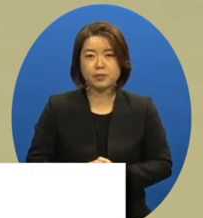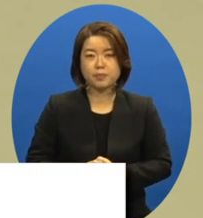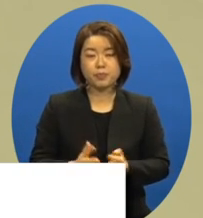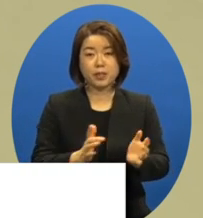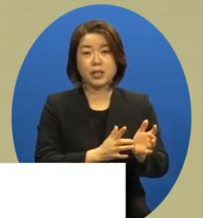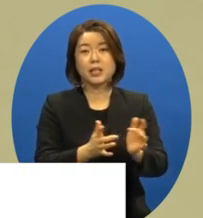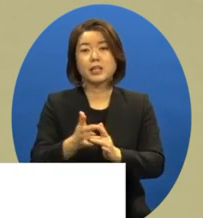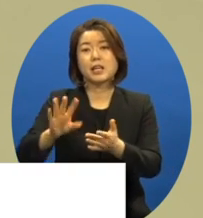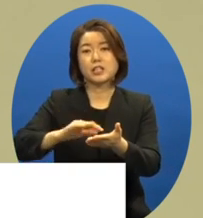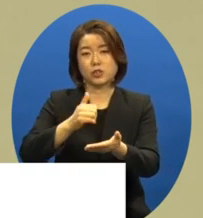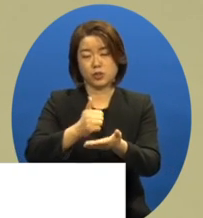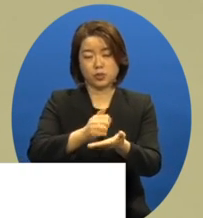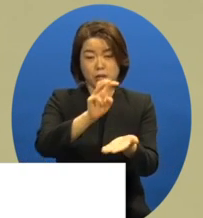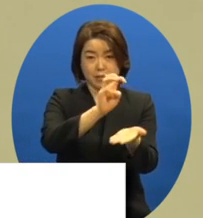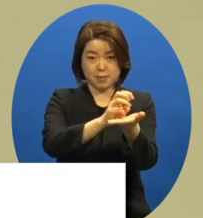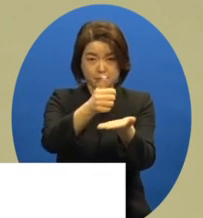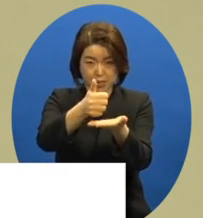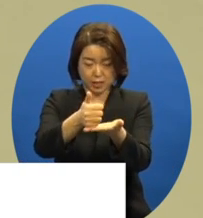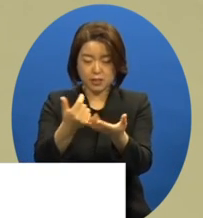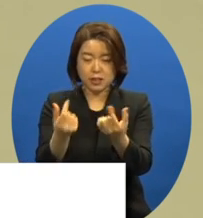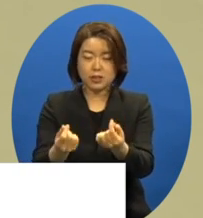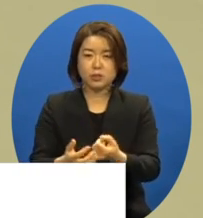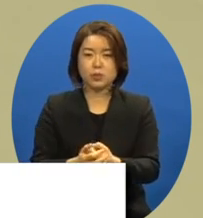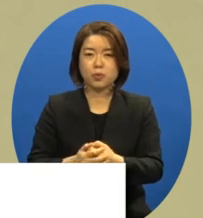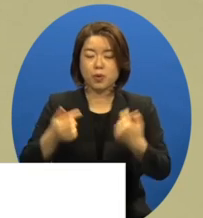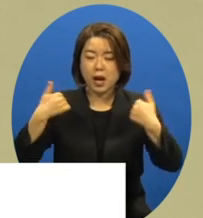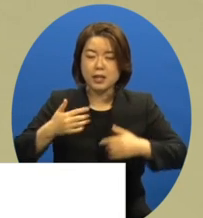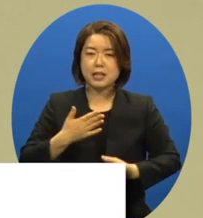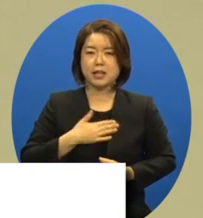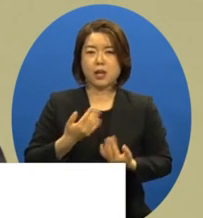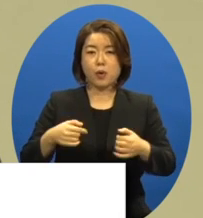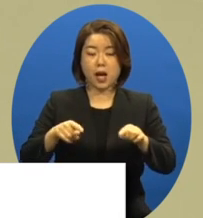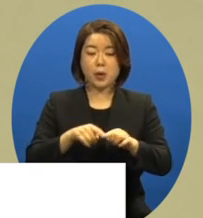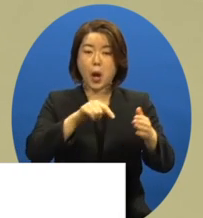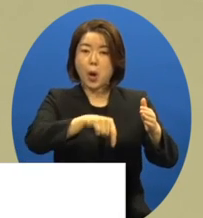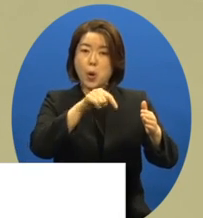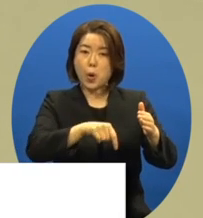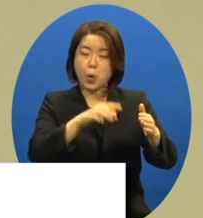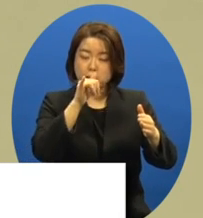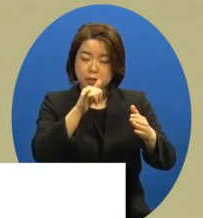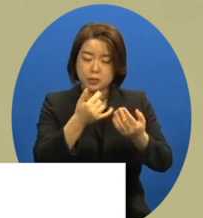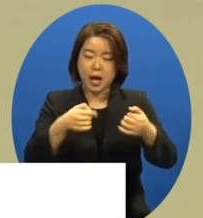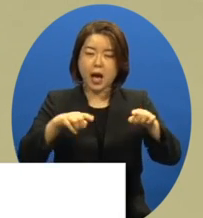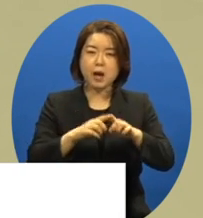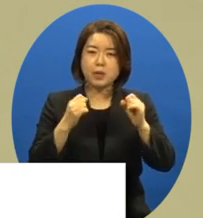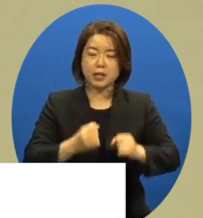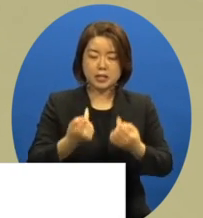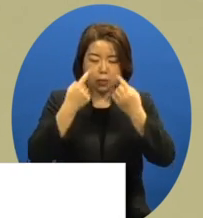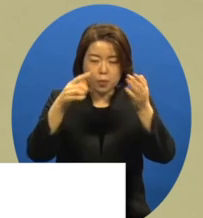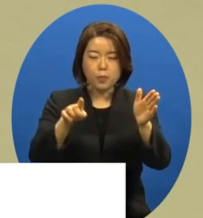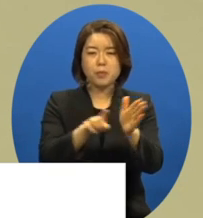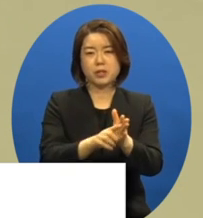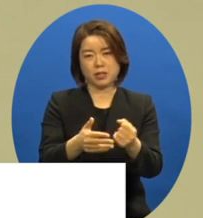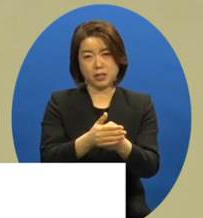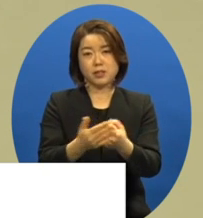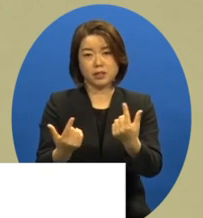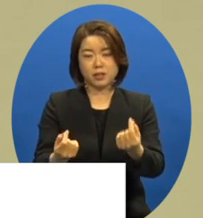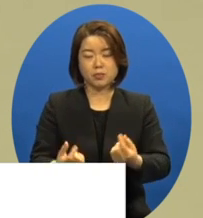예수 그리스도가 메시아이시고 언제나 자기와 그곳에서도 함께 계심을 확신했기 때문입니다.